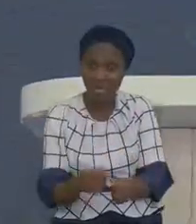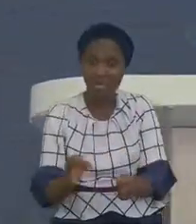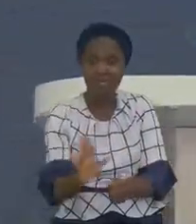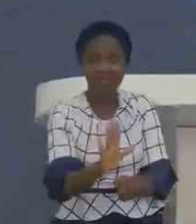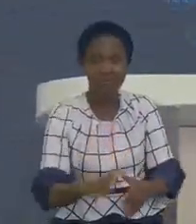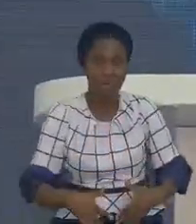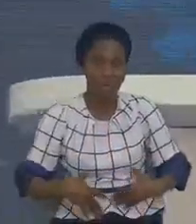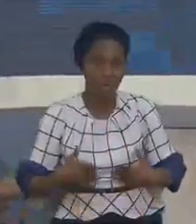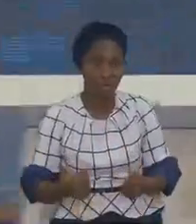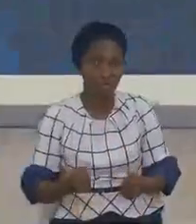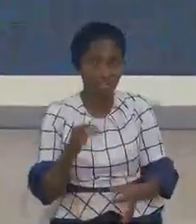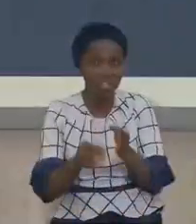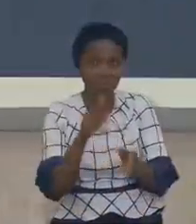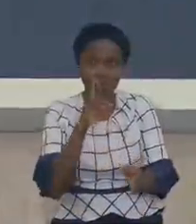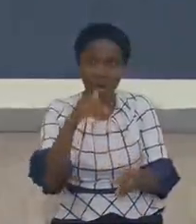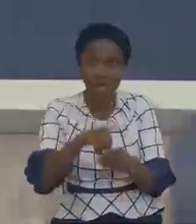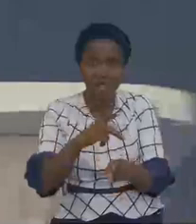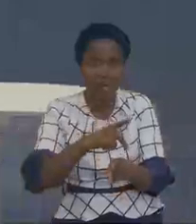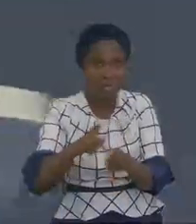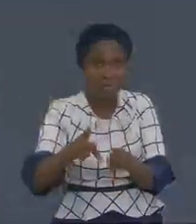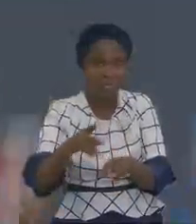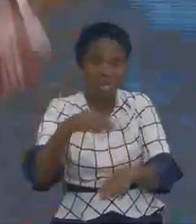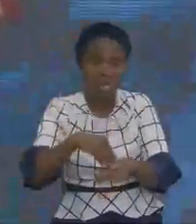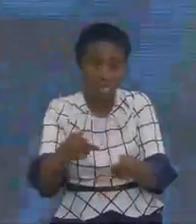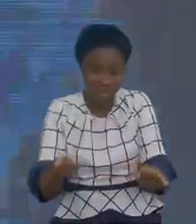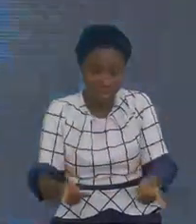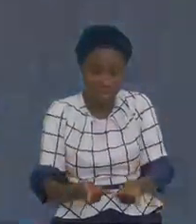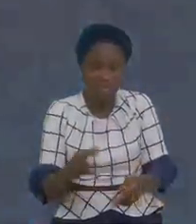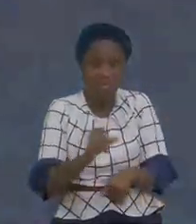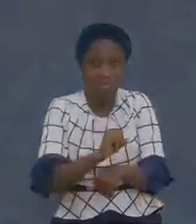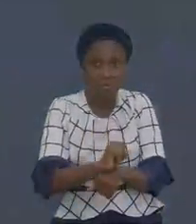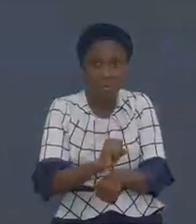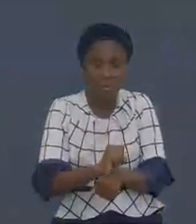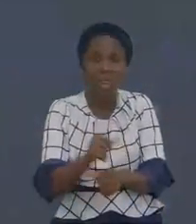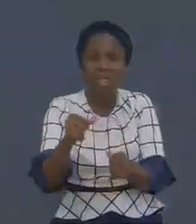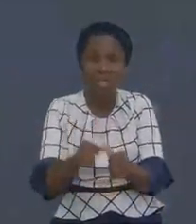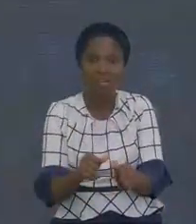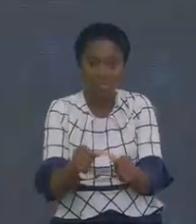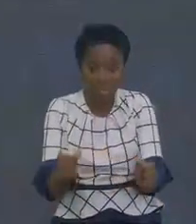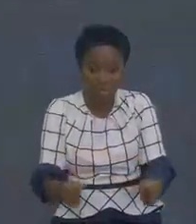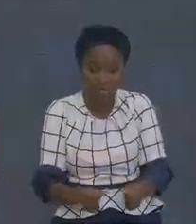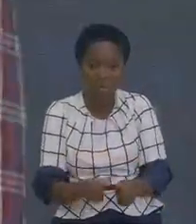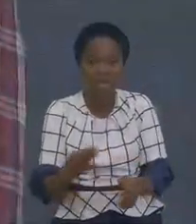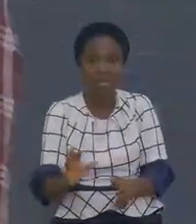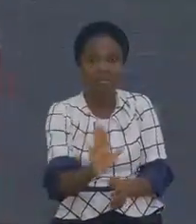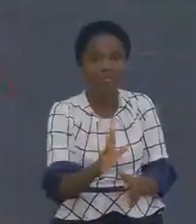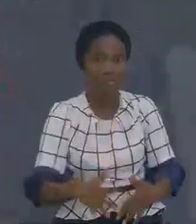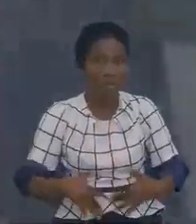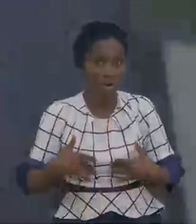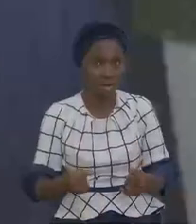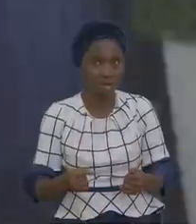dans ta profession au service, chaque domaine de ta vie, la manière dont tu vis, la manière dont tu